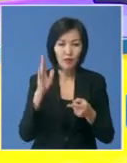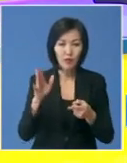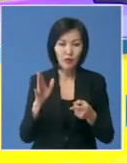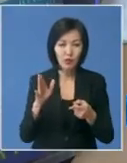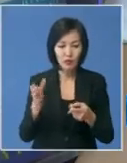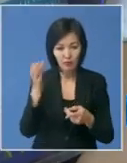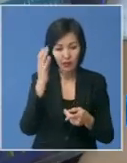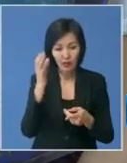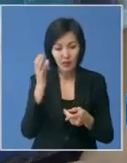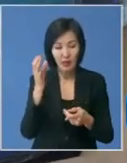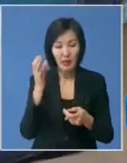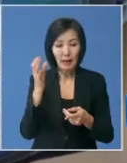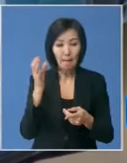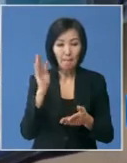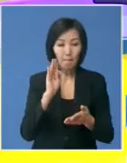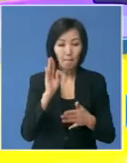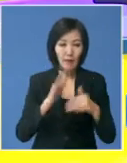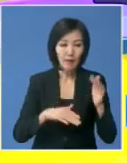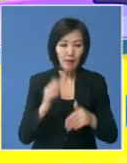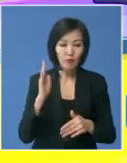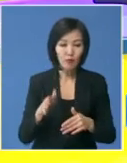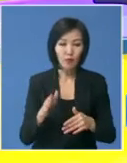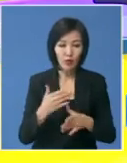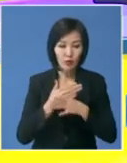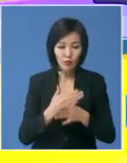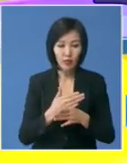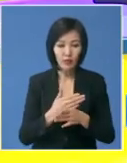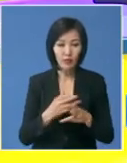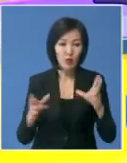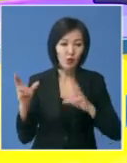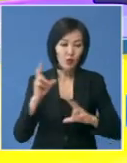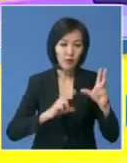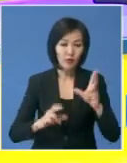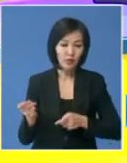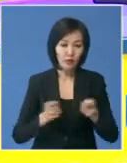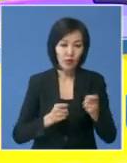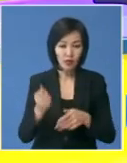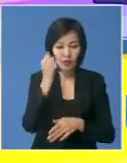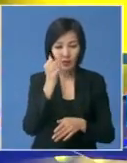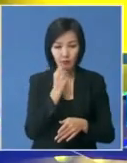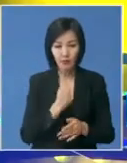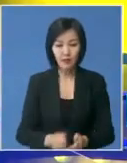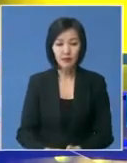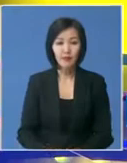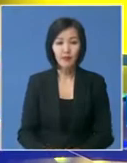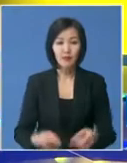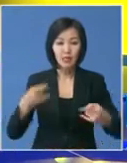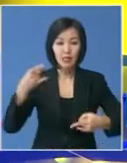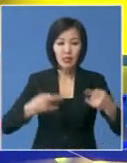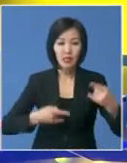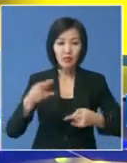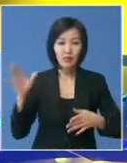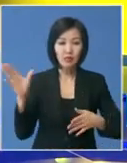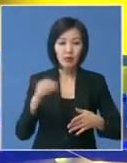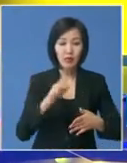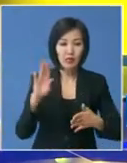маман болуға есік ашады. Сондықтан да университет басшылығына үлкен алғысымызды айтқым келеді. Телестудия заман талабына